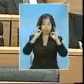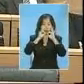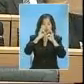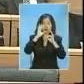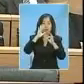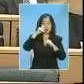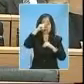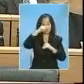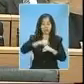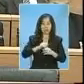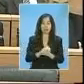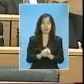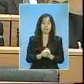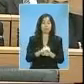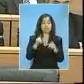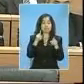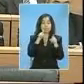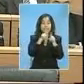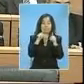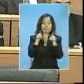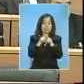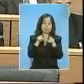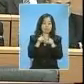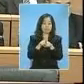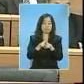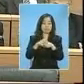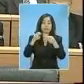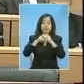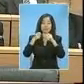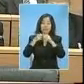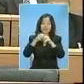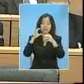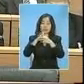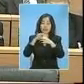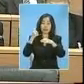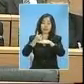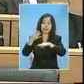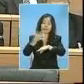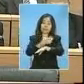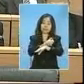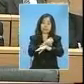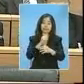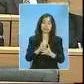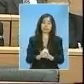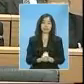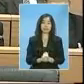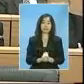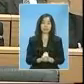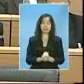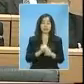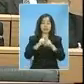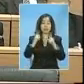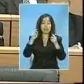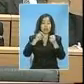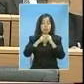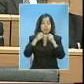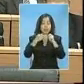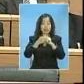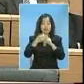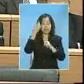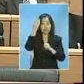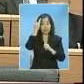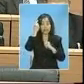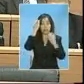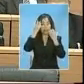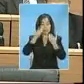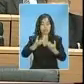ประเทศพอๆกับปัญหาวิกฤตทางการเมืองนะครับเป็นปัญหาที่คนไทยต่างตระหนักและห่วง